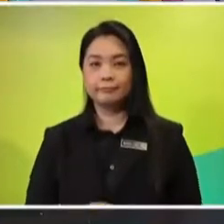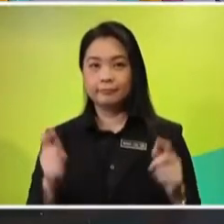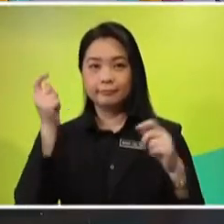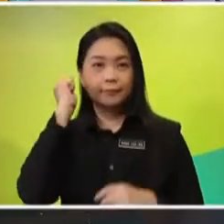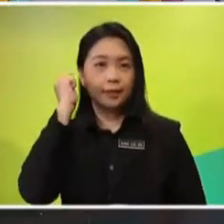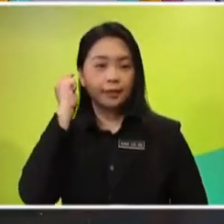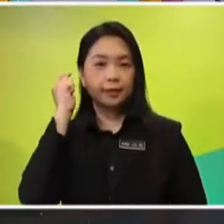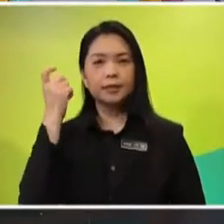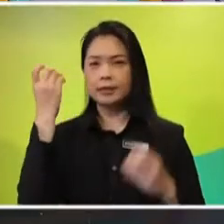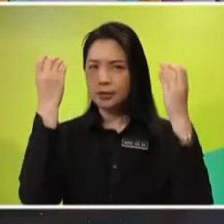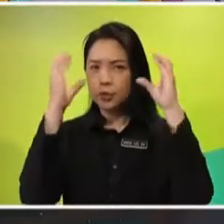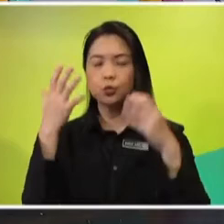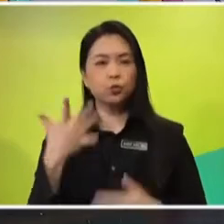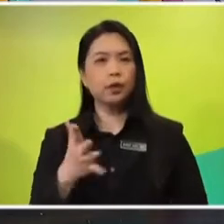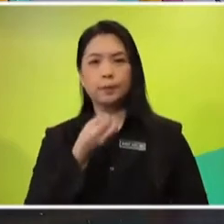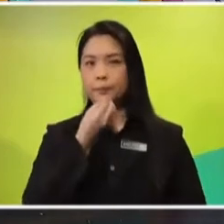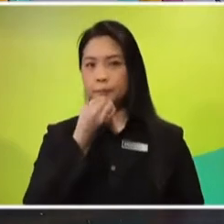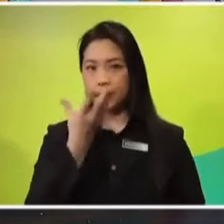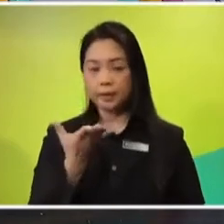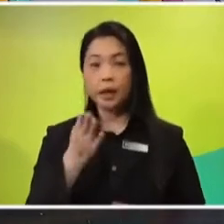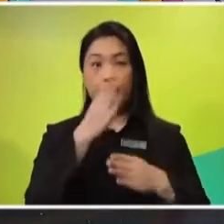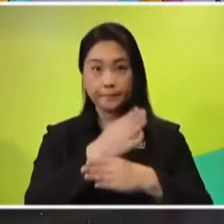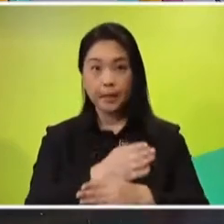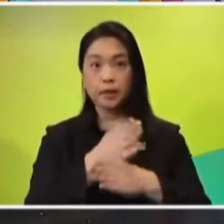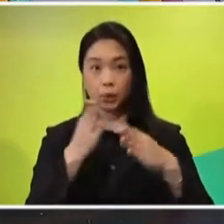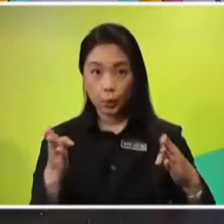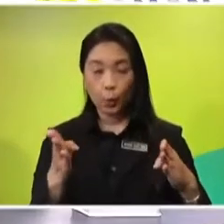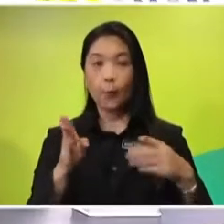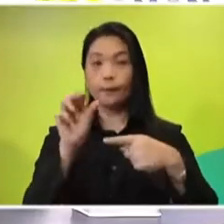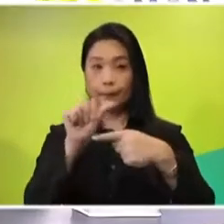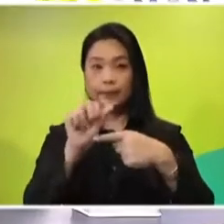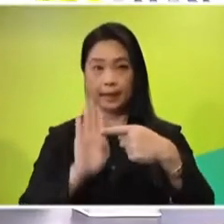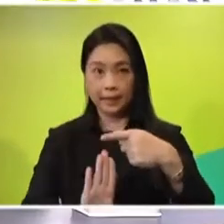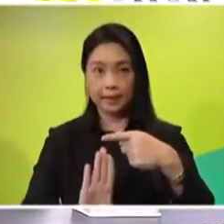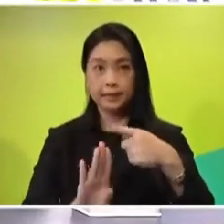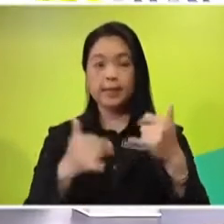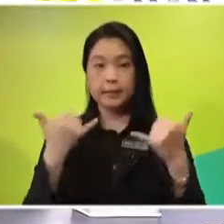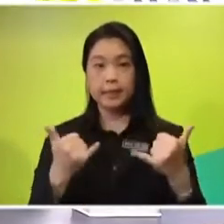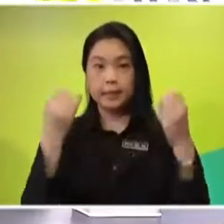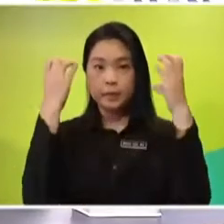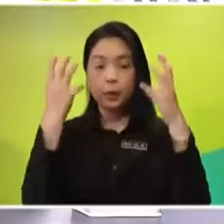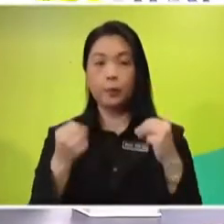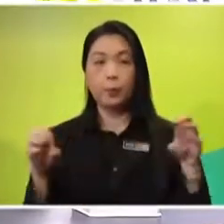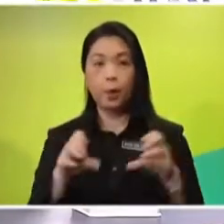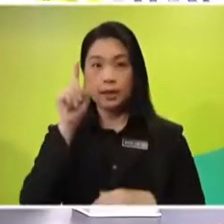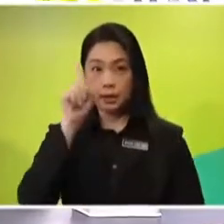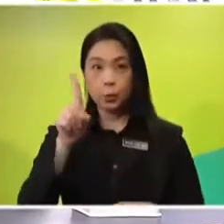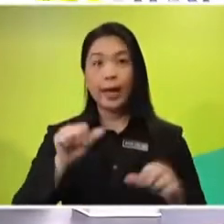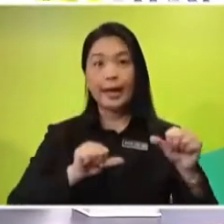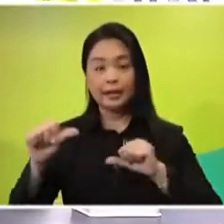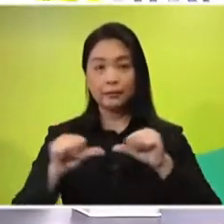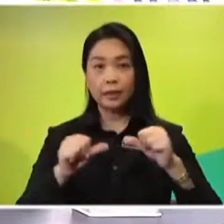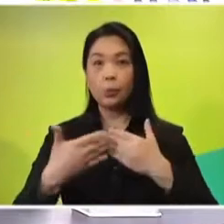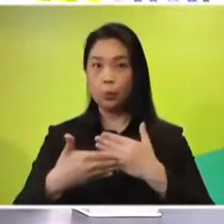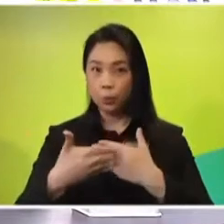cikgu dah terangkan tentang bentuk pecahan. Okey, sekarang ni cikgu nak buat satu aktiviti mudah.